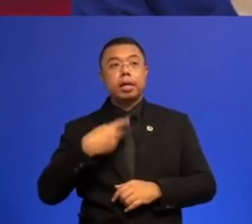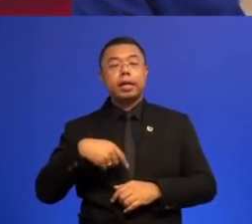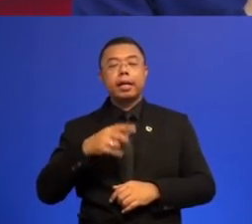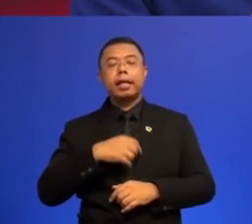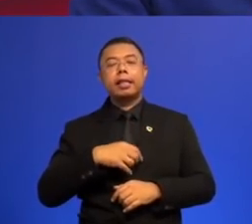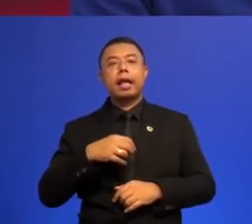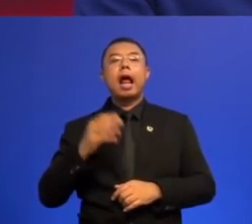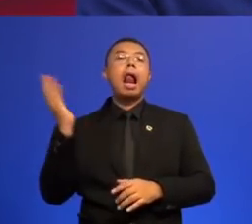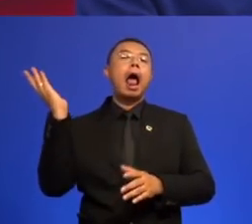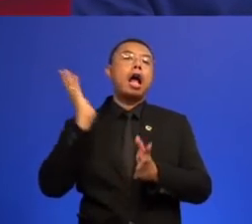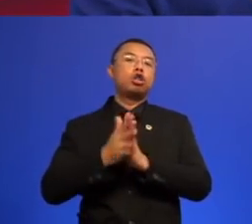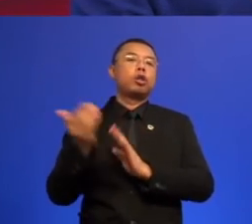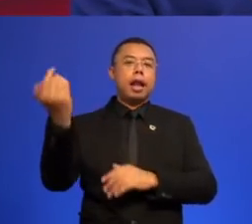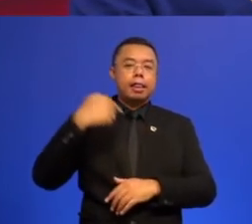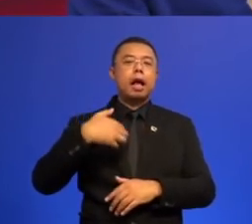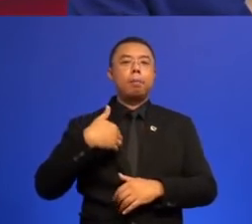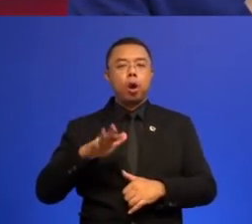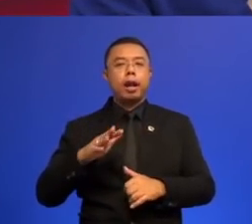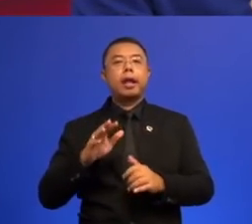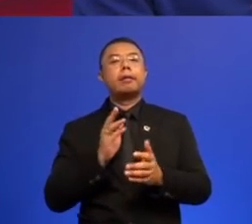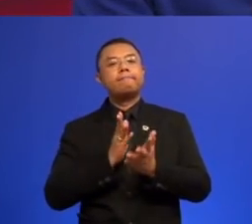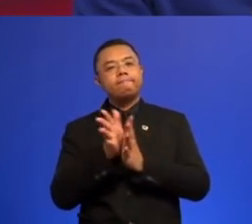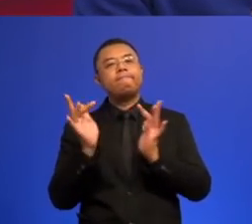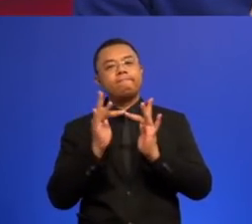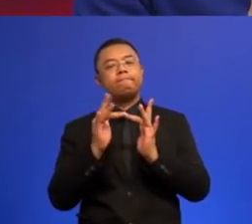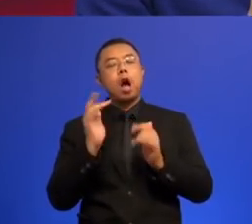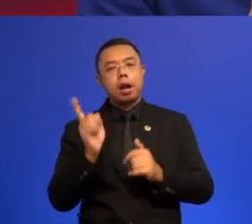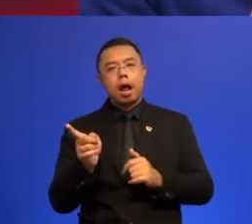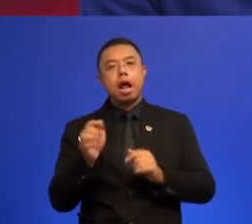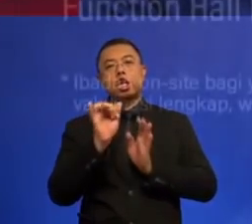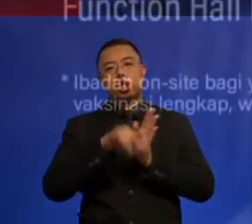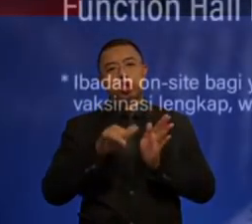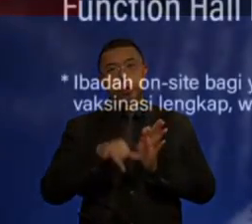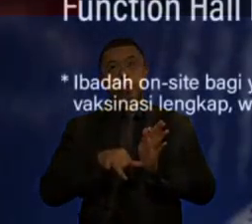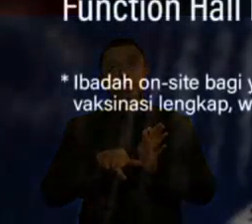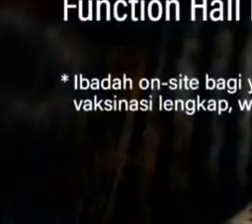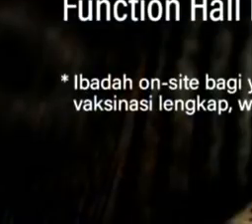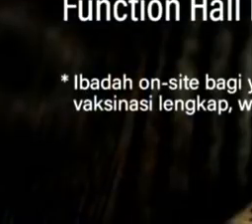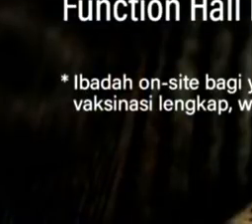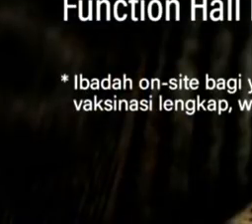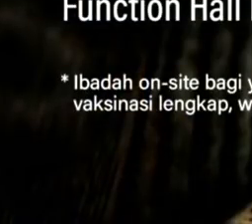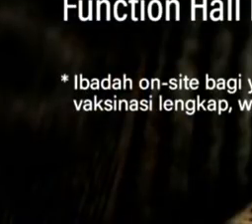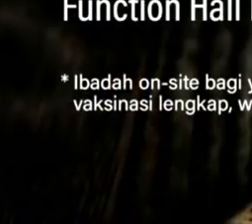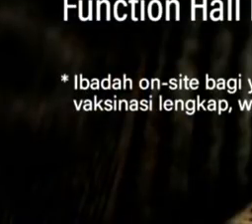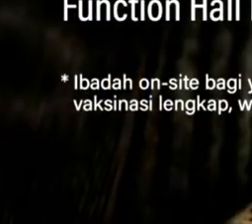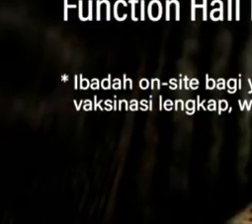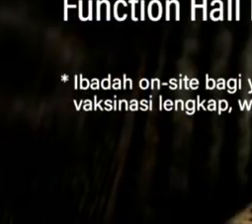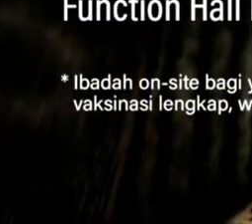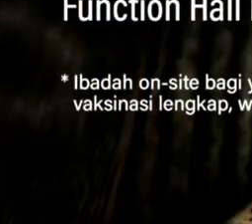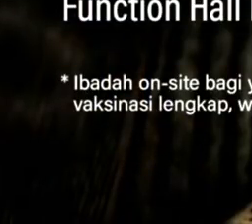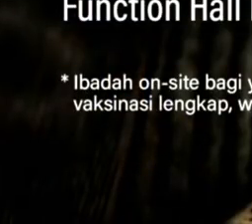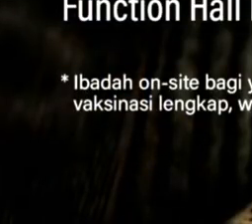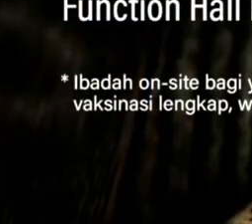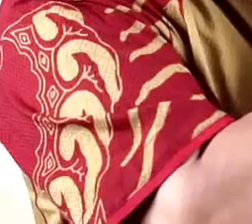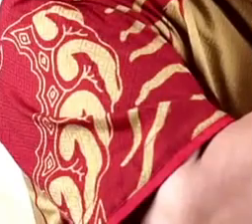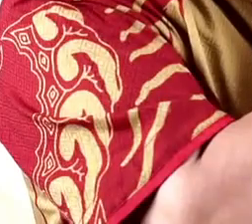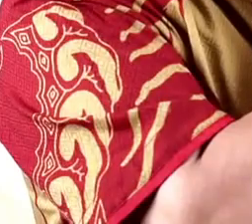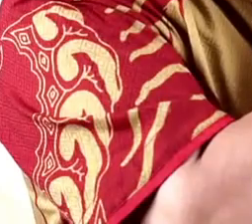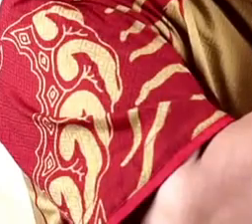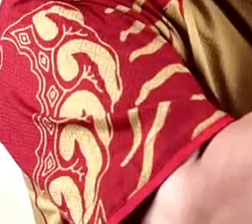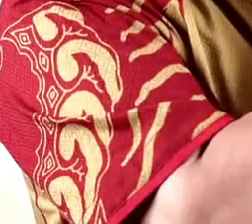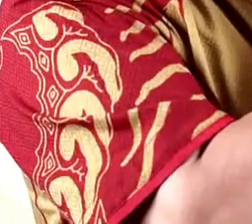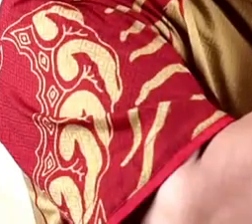lakukan ibadahnya secara onsite, tapi juga di live stream di channel YouTube truth.id. Juga ada doa pagi Bapak Ibu, setiap